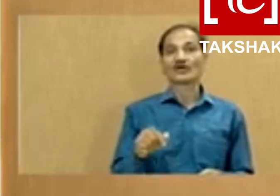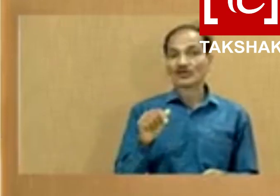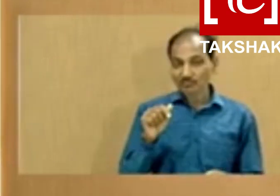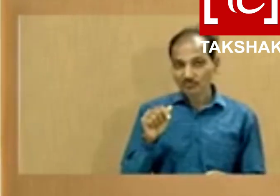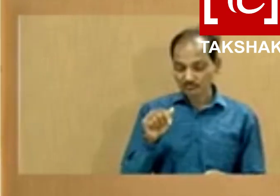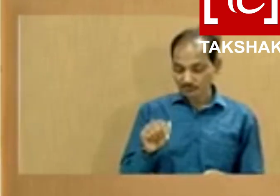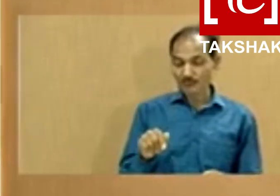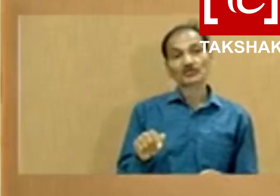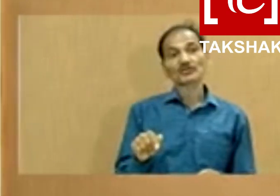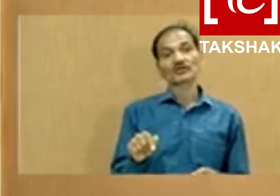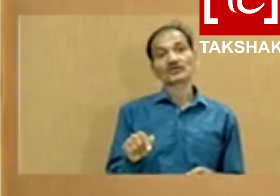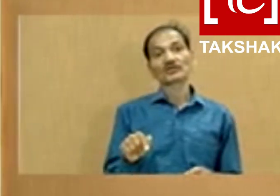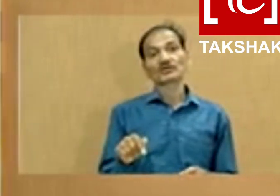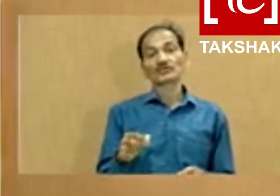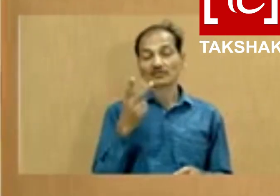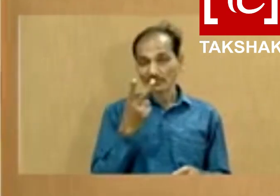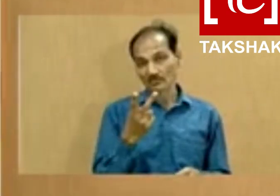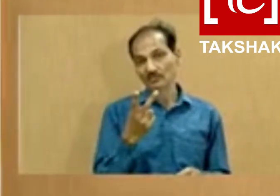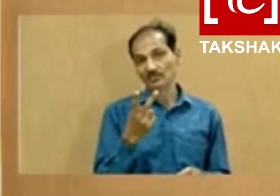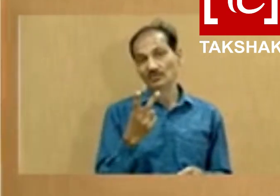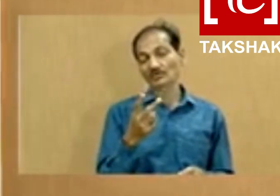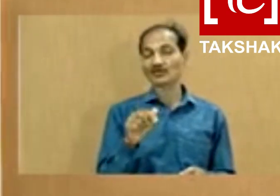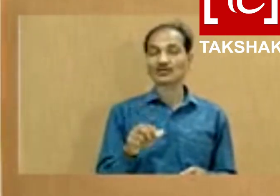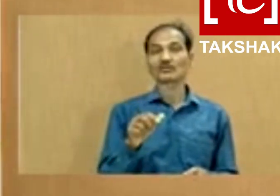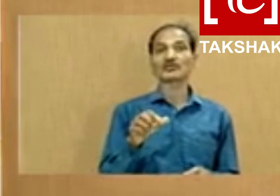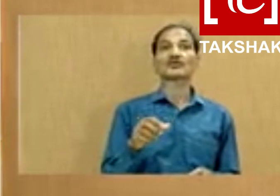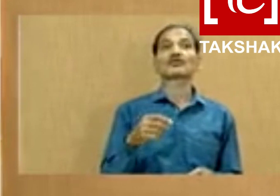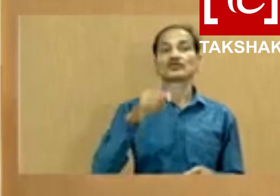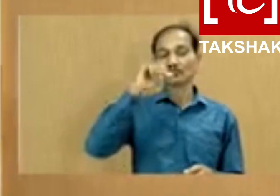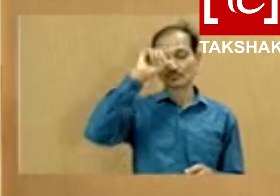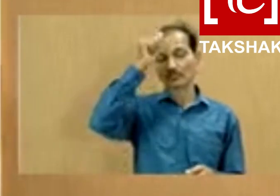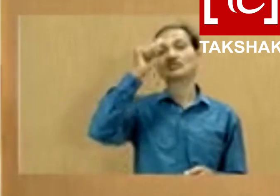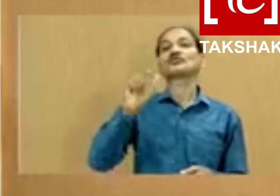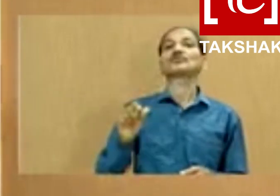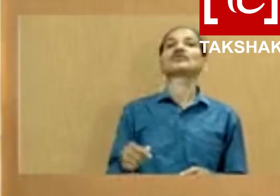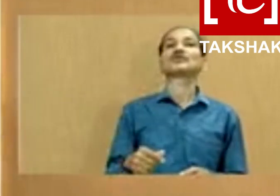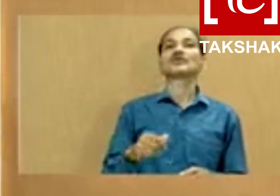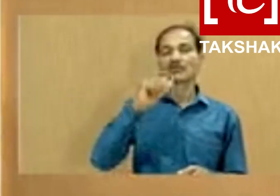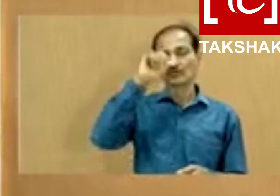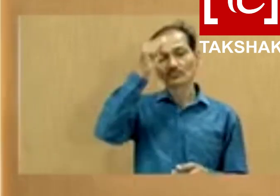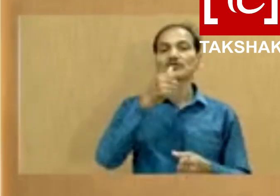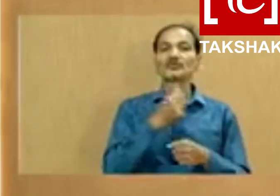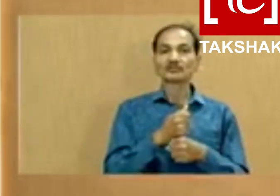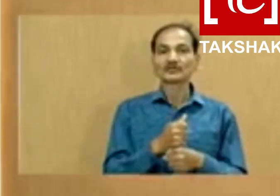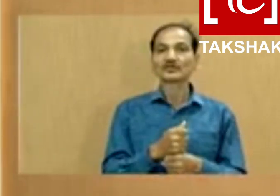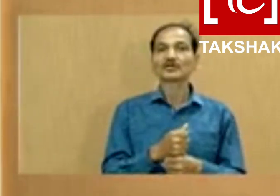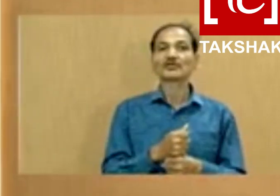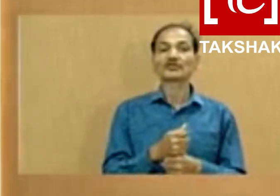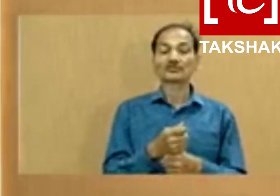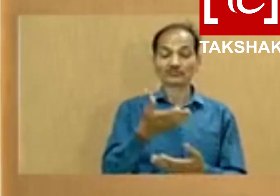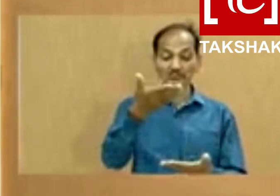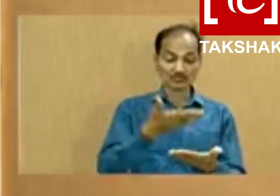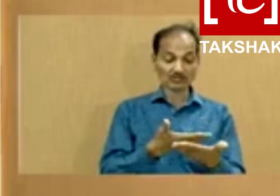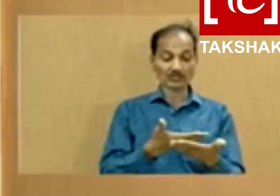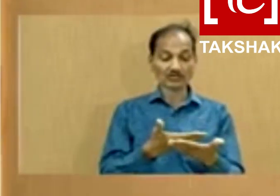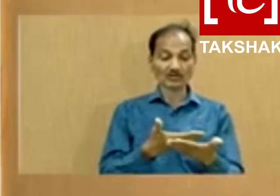ବର୍ତ୍ତମାନ ନଜର ଦେବା ଆମ ଦେଶ ଉପରେ। ଭାରତ ସରକାରଙ୍କର ତଥ୍ୟ ଅନୁଯାୟୀ